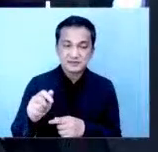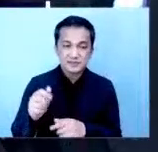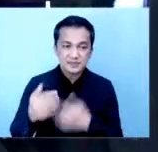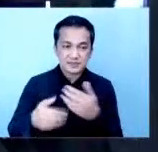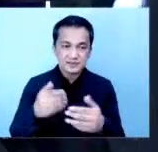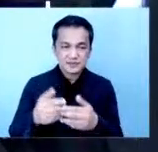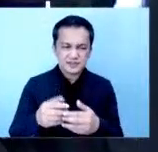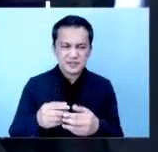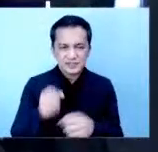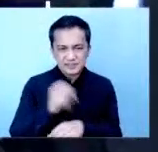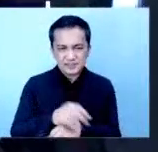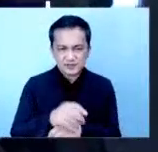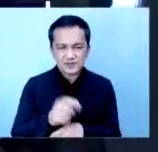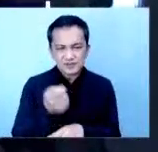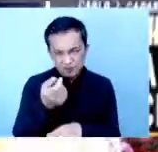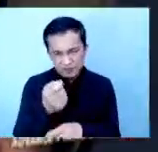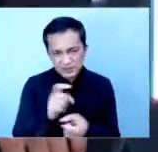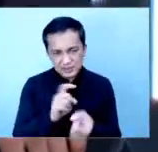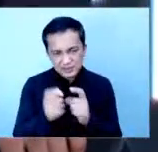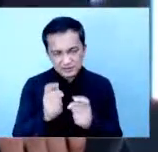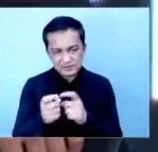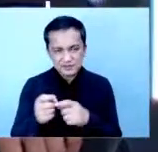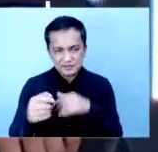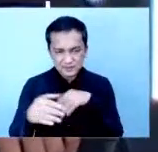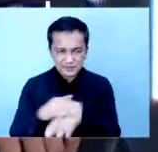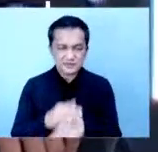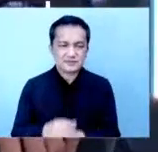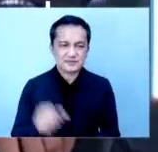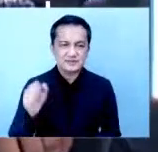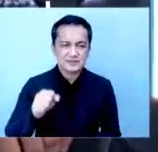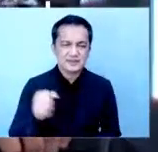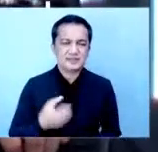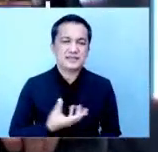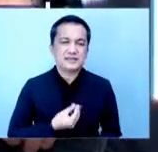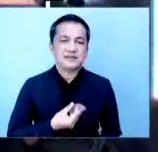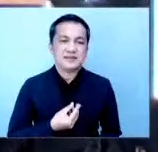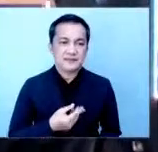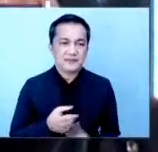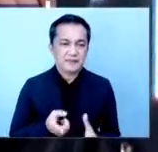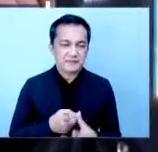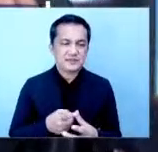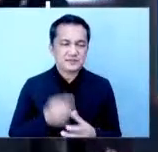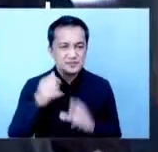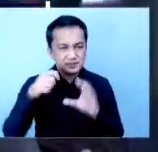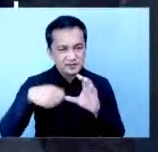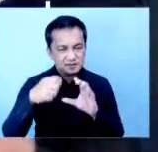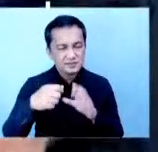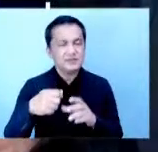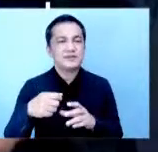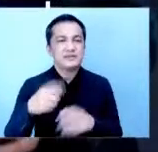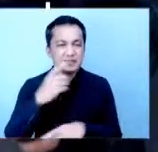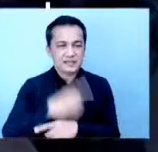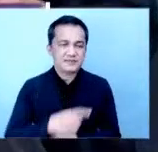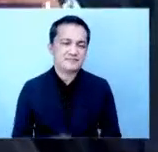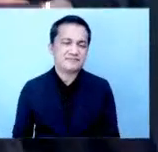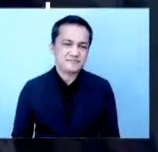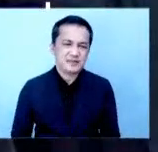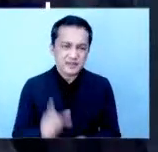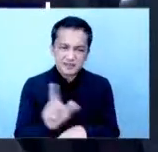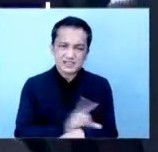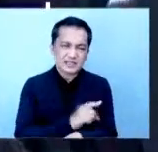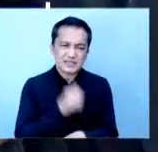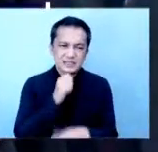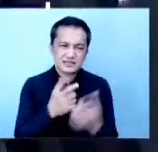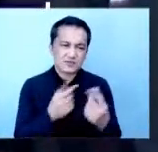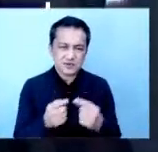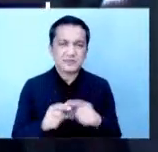konting adjustment pa rin siyang pinagdadaana. Yes, kinabahan ako nung first taping day. Matagal ko nang hindi ginawa to.